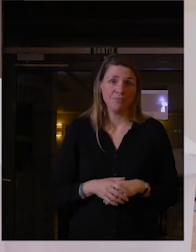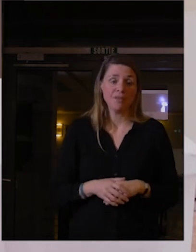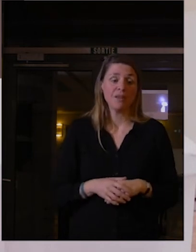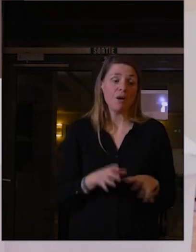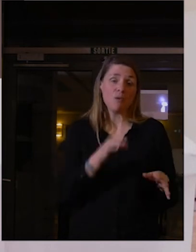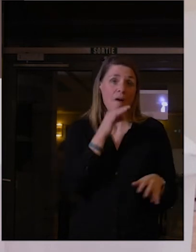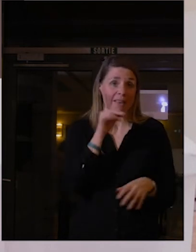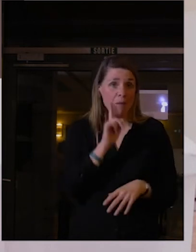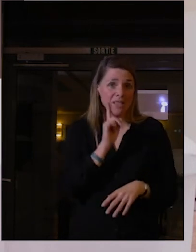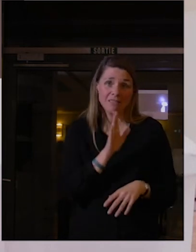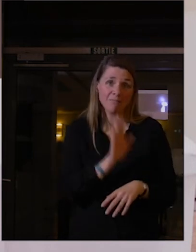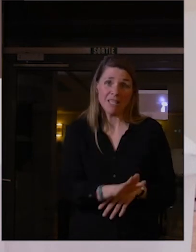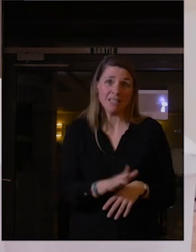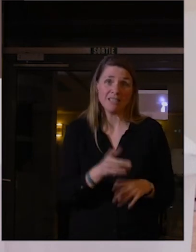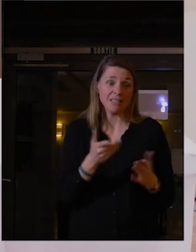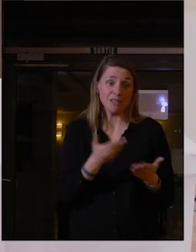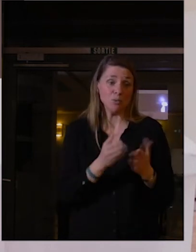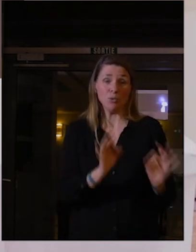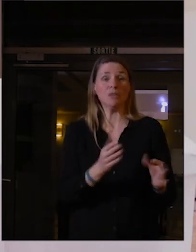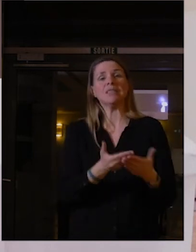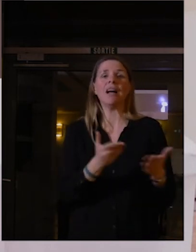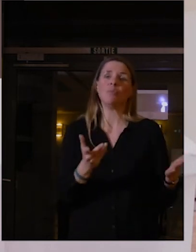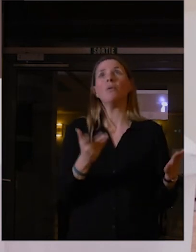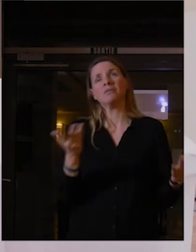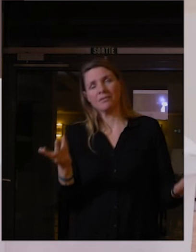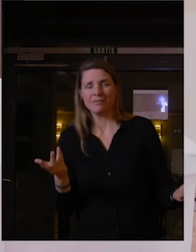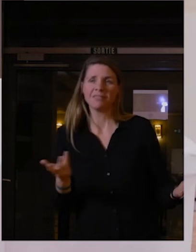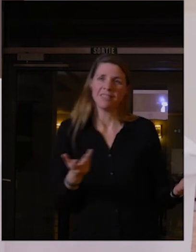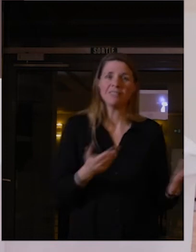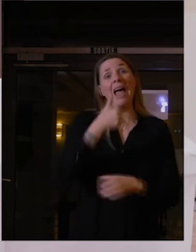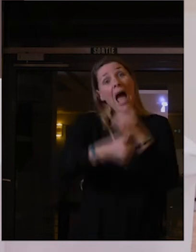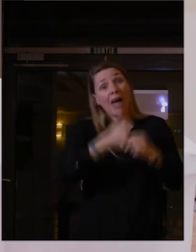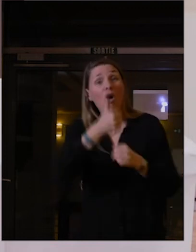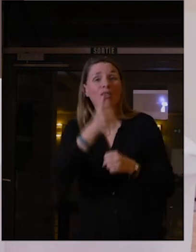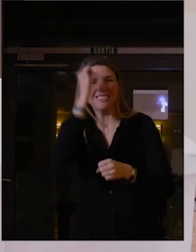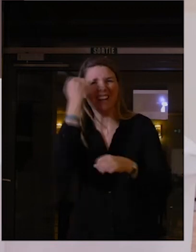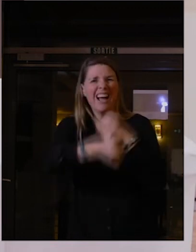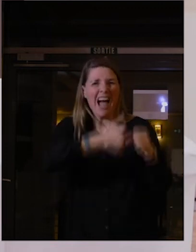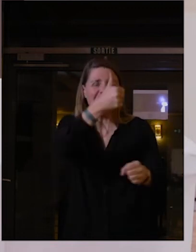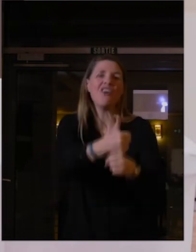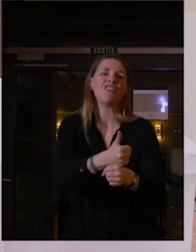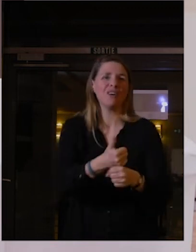ces gamins là il fallait juste ça quoi, enfin juste ça, ça a pris un an, c'était sur un an, mais